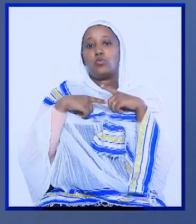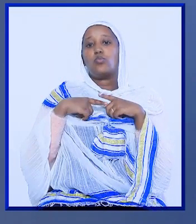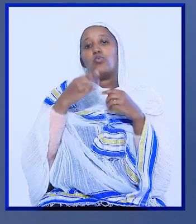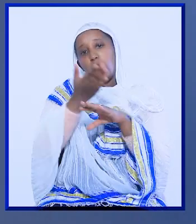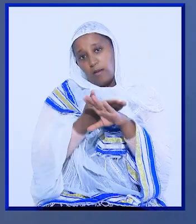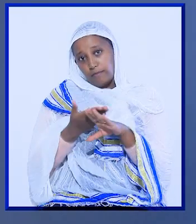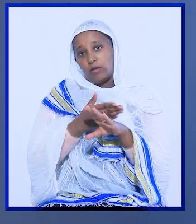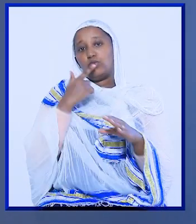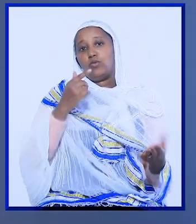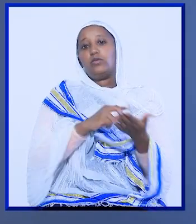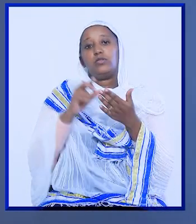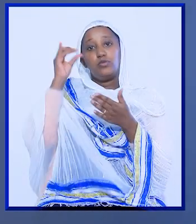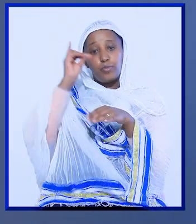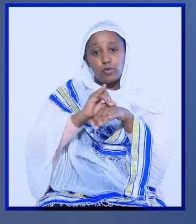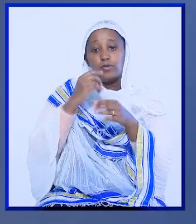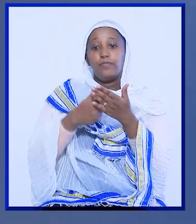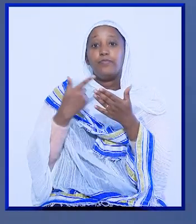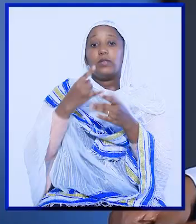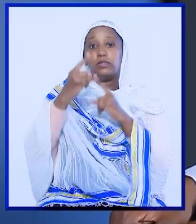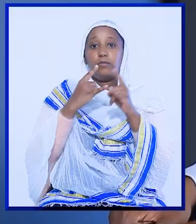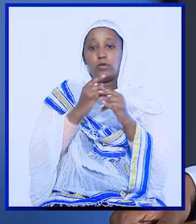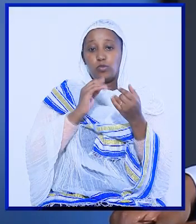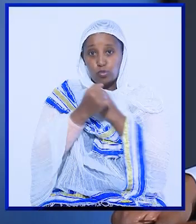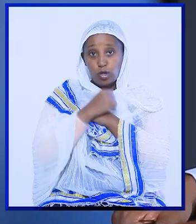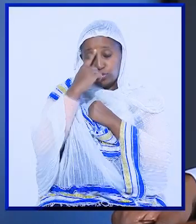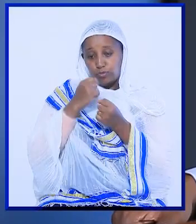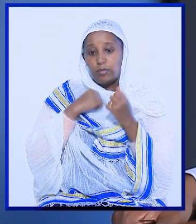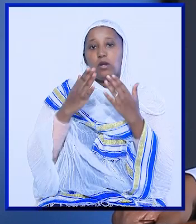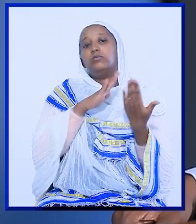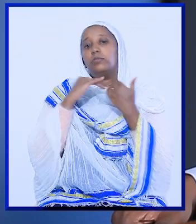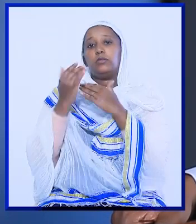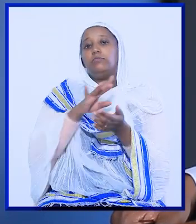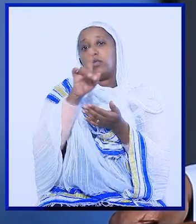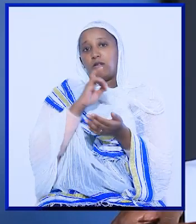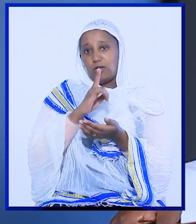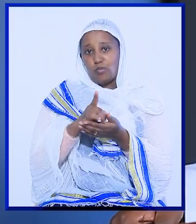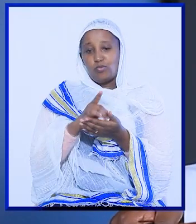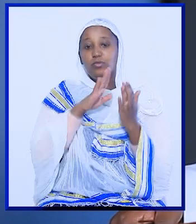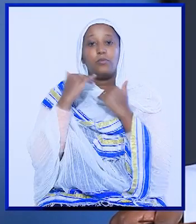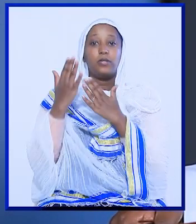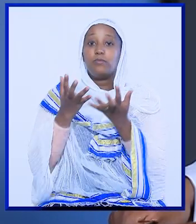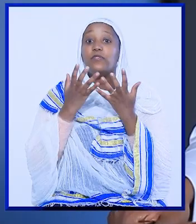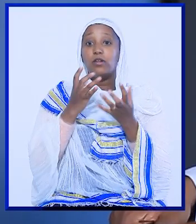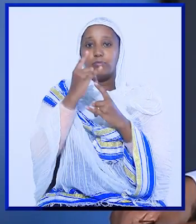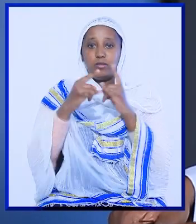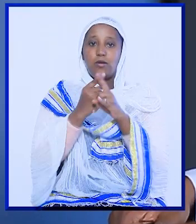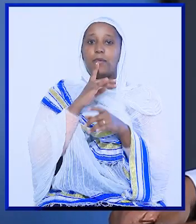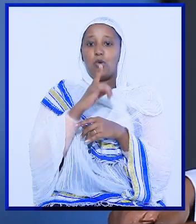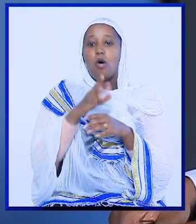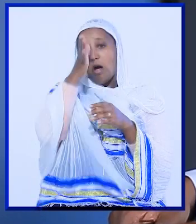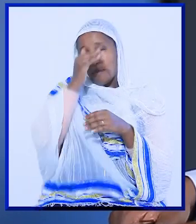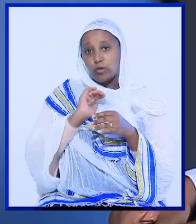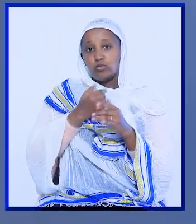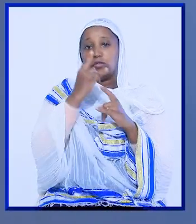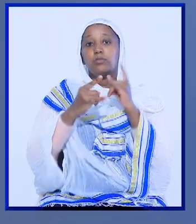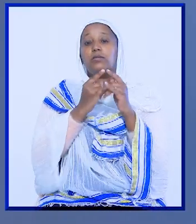እንድትኖሩ አጥብቄ እለምናችኋለሁ ነው የሚለው ቅዱስ ጴጥሮስ። ይህም ዘመን የተወለዳችሁ ምእመናን ሰማዕትነትን የሚጠይቅበት ዘመን ነው። ሰማዕትነትን የሚጠይቅ